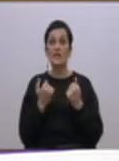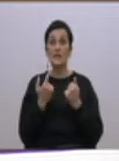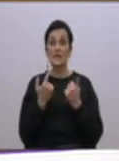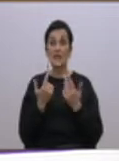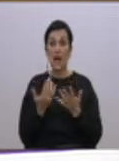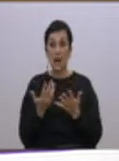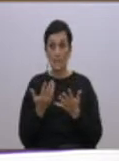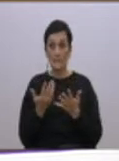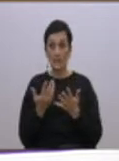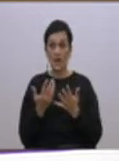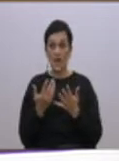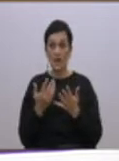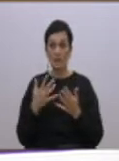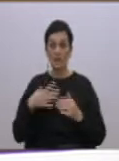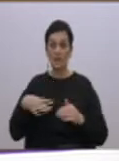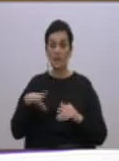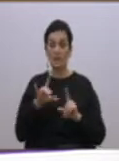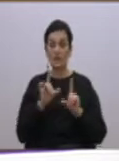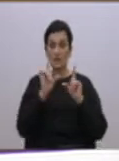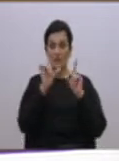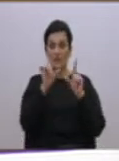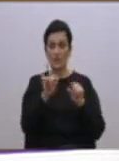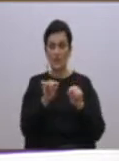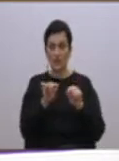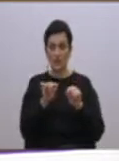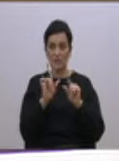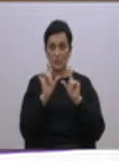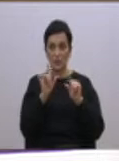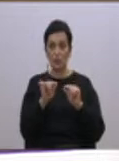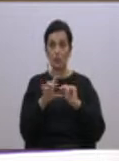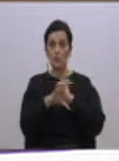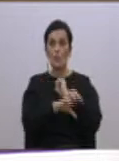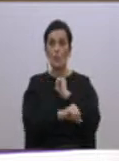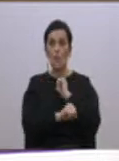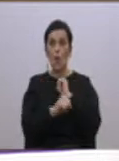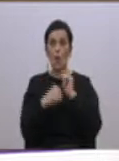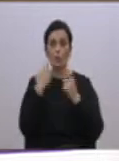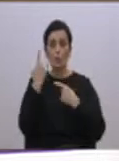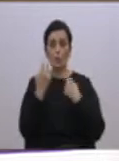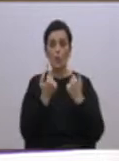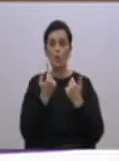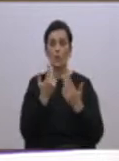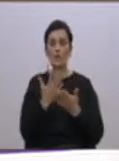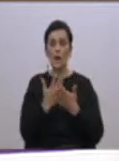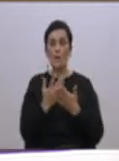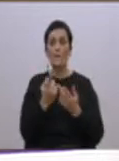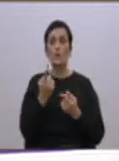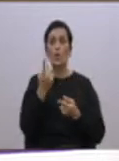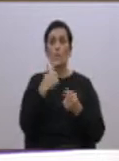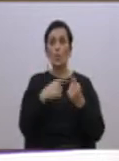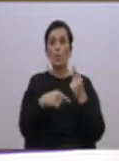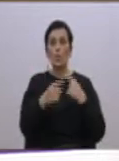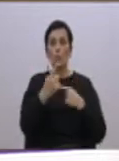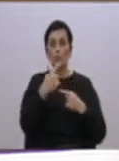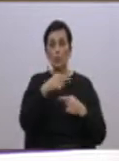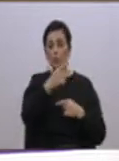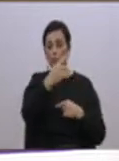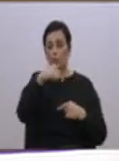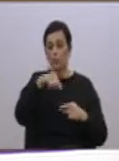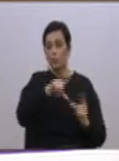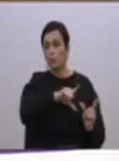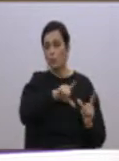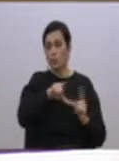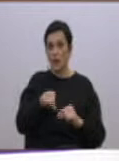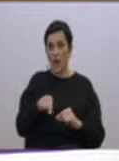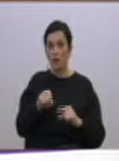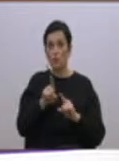Რამდენი მიდის ქვეყნიდან წლების განმავლობაში და ბოლო მონაცემით რამდენია, რამდენი ბრუნდება უკან და უარყოფითი სალდოს რომ